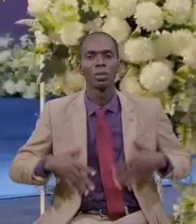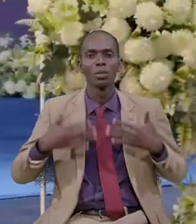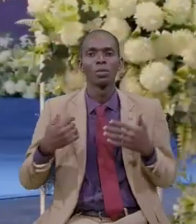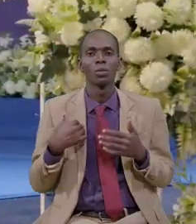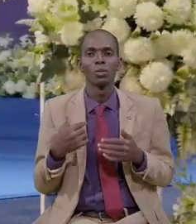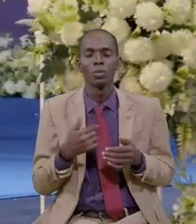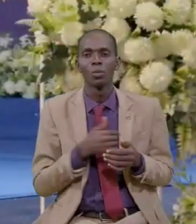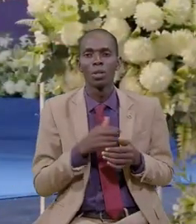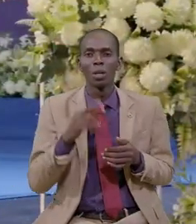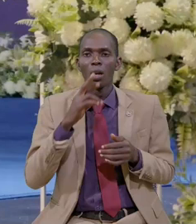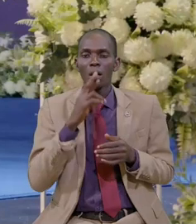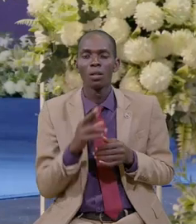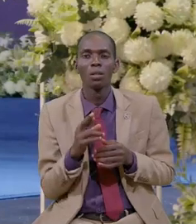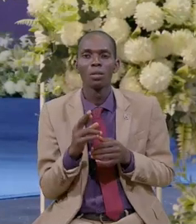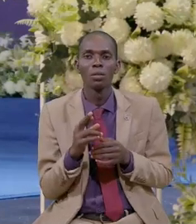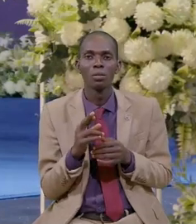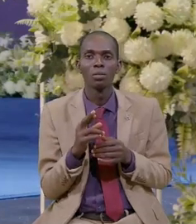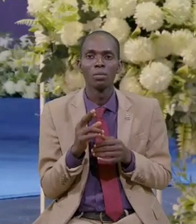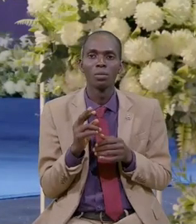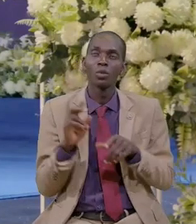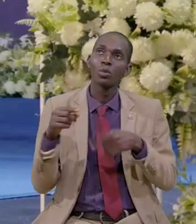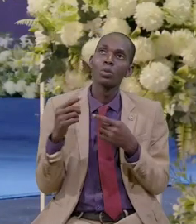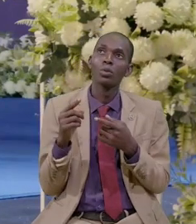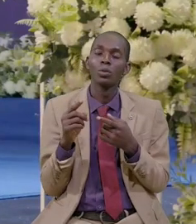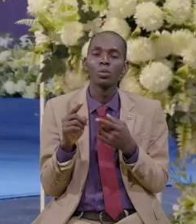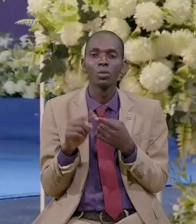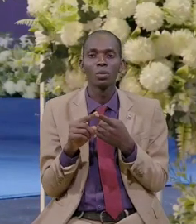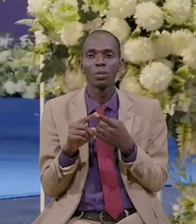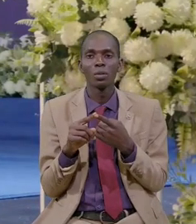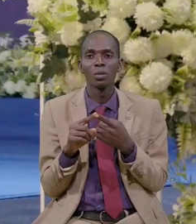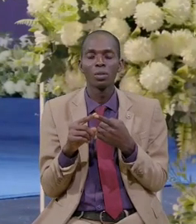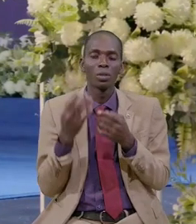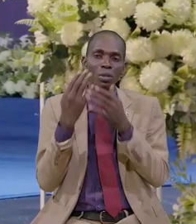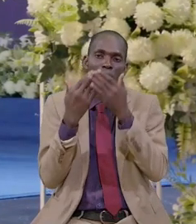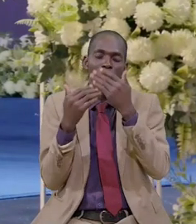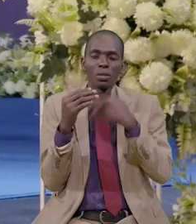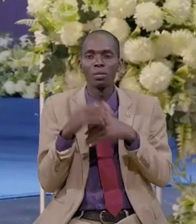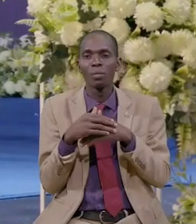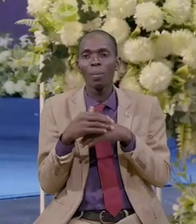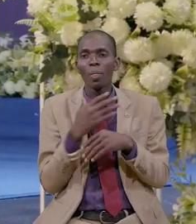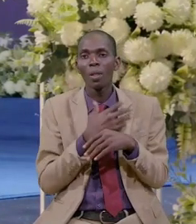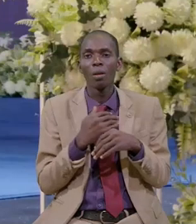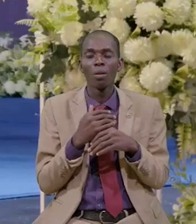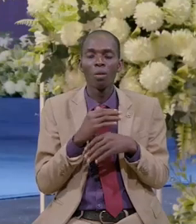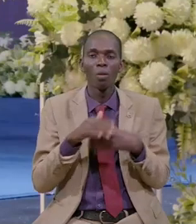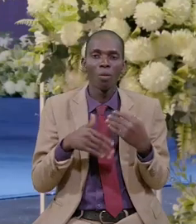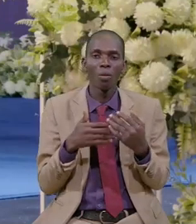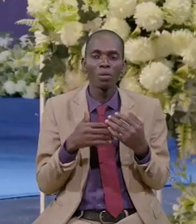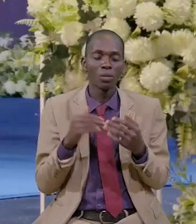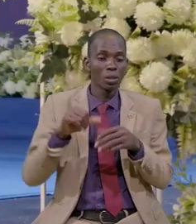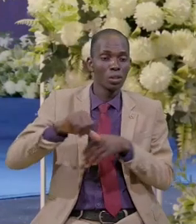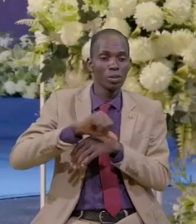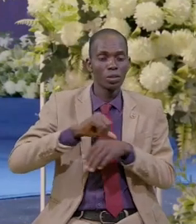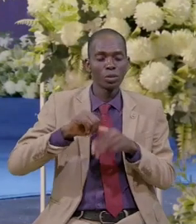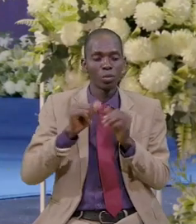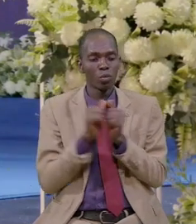Nous recevons ça du ciel. Et tout cela vient avec l'onction. L'onction avec la